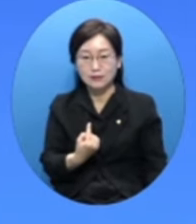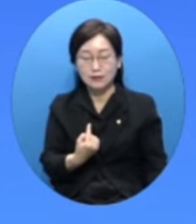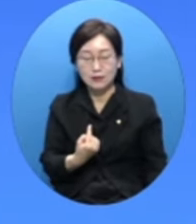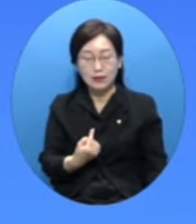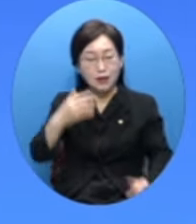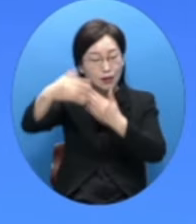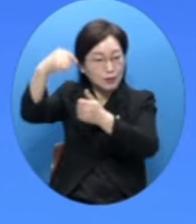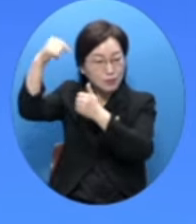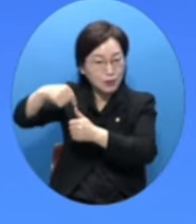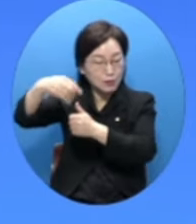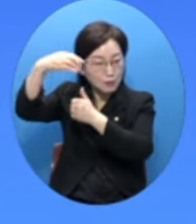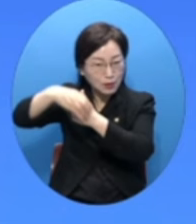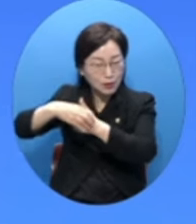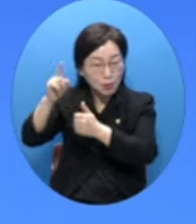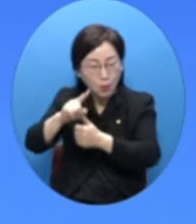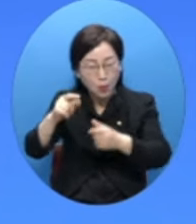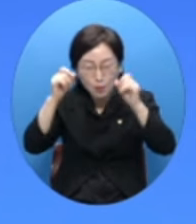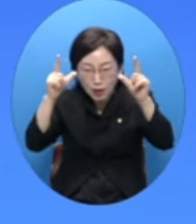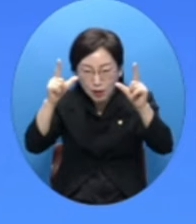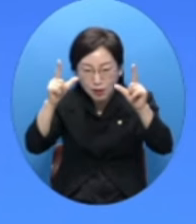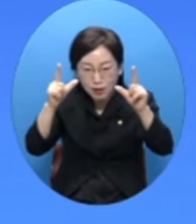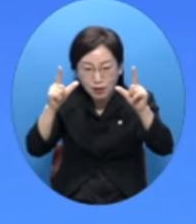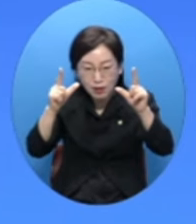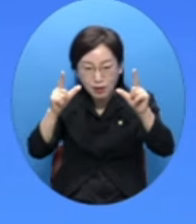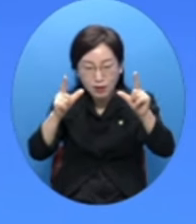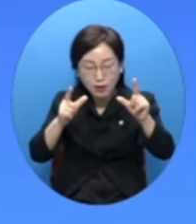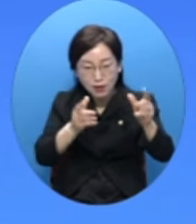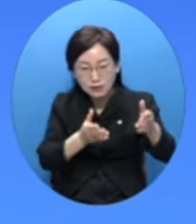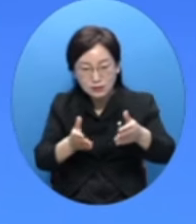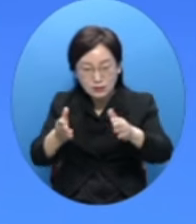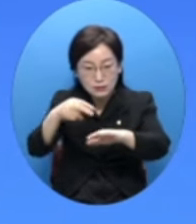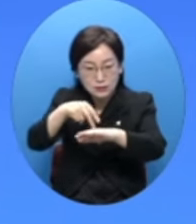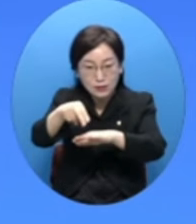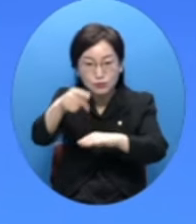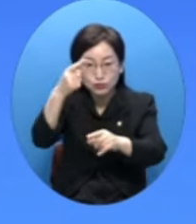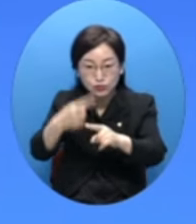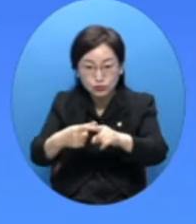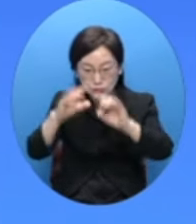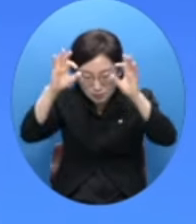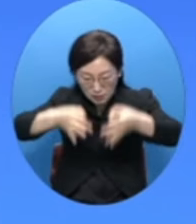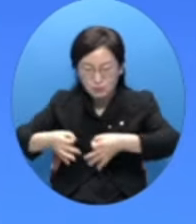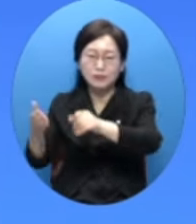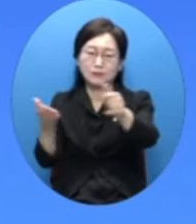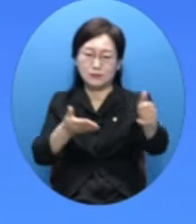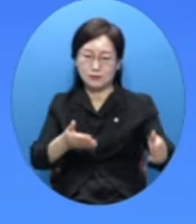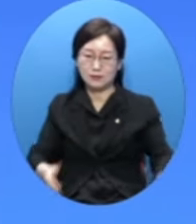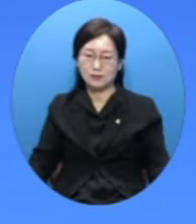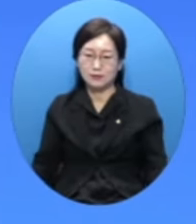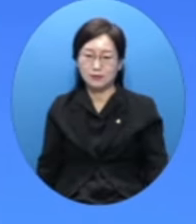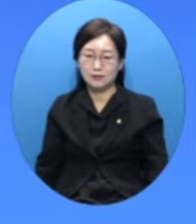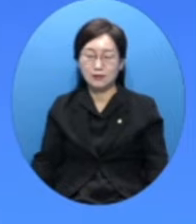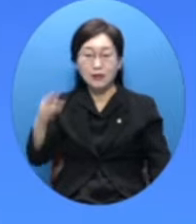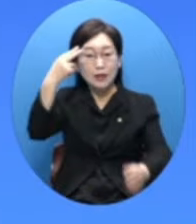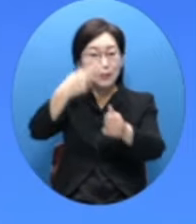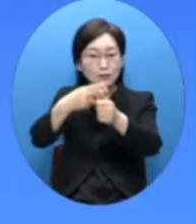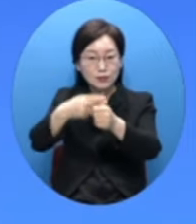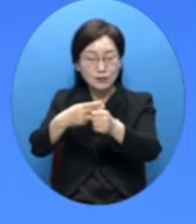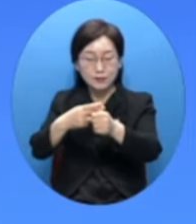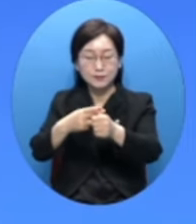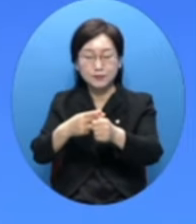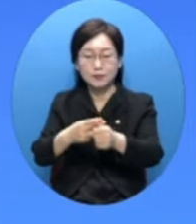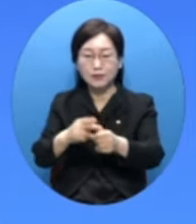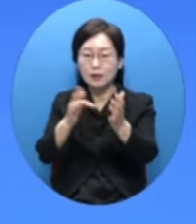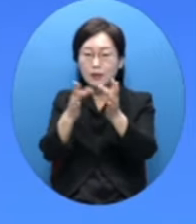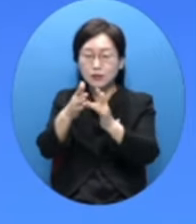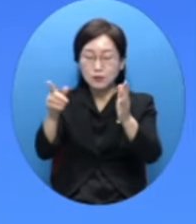사명이 무엇인지를 깨닫고 그 길을 가고 있는지 우리 자신을 살펴볼 수 있게 되기를 바랍니다. 사도 바울이 예수를